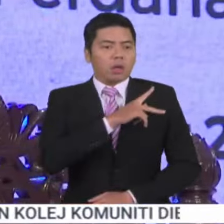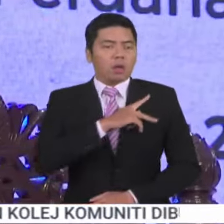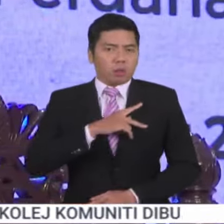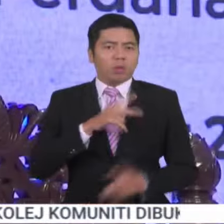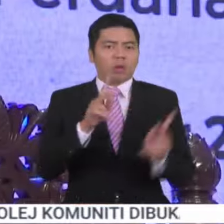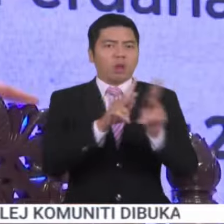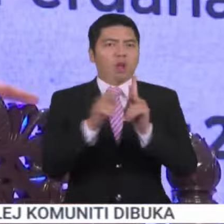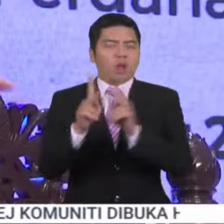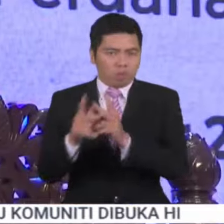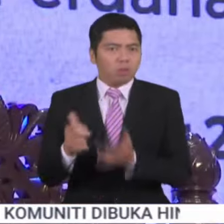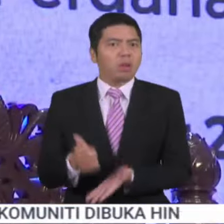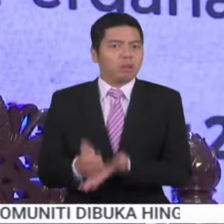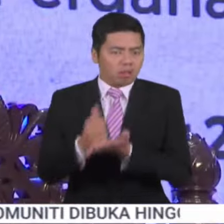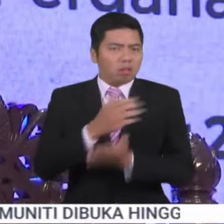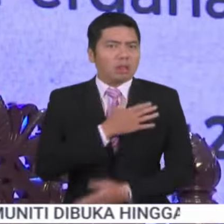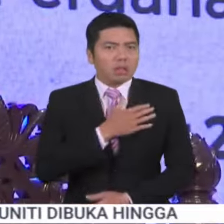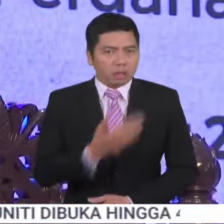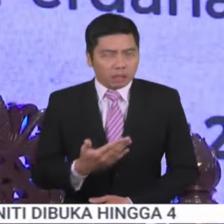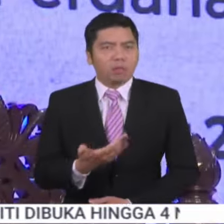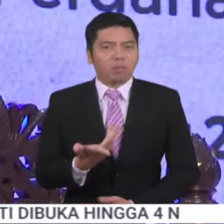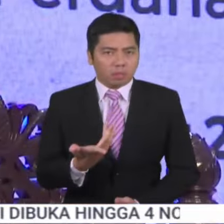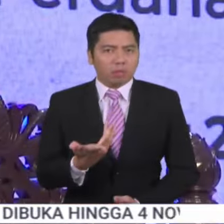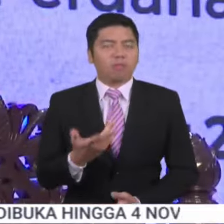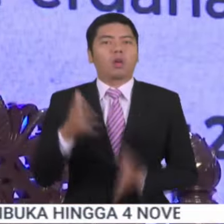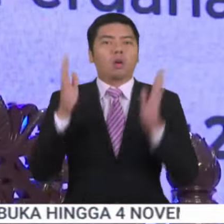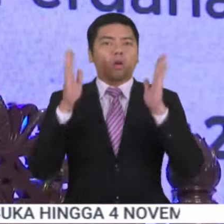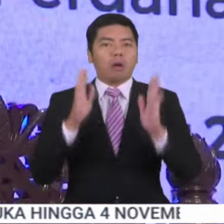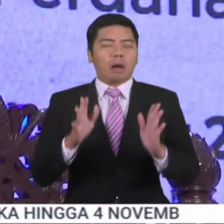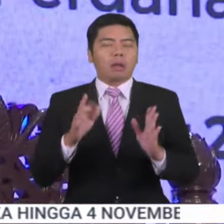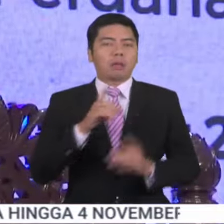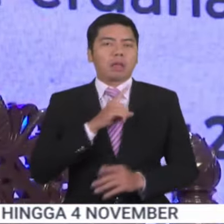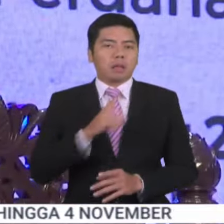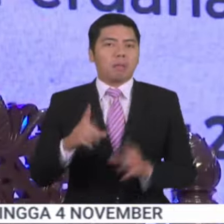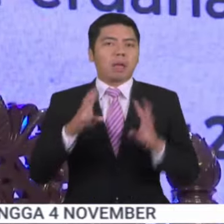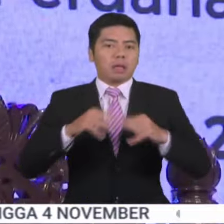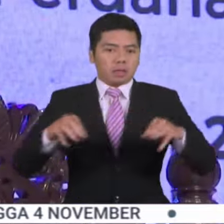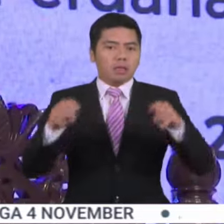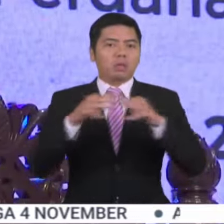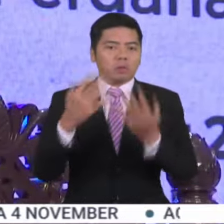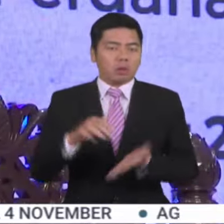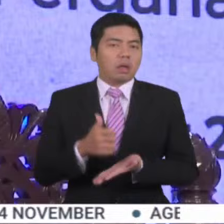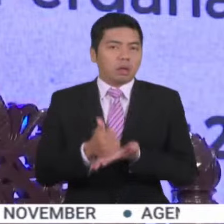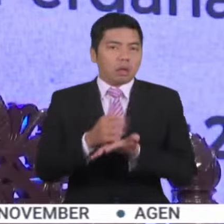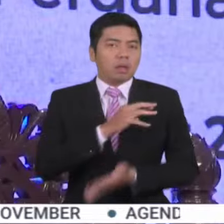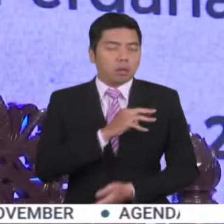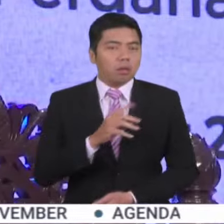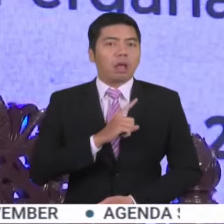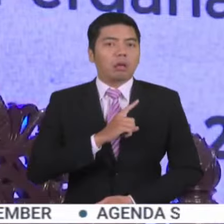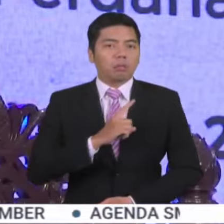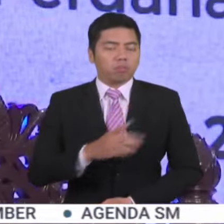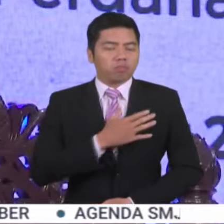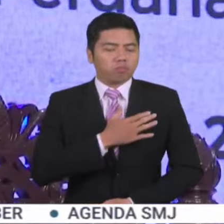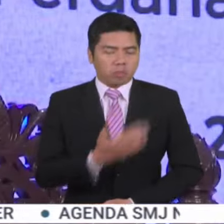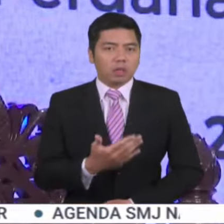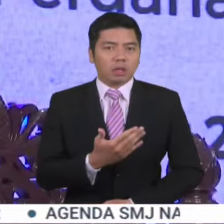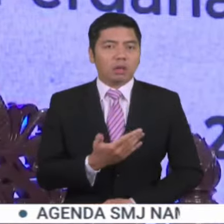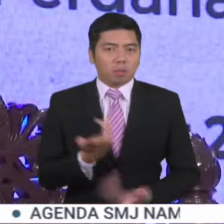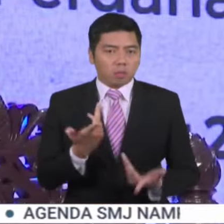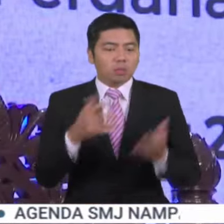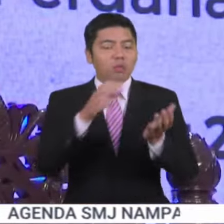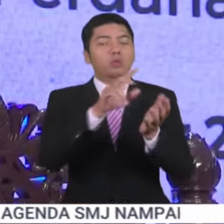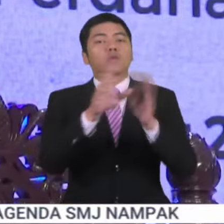berjasa, pengulu berjasa, Tok Imam berjasa. Tapi apa dengan berjasa itu dia curi duit masjid? Tak